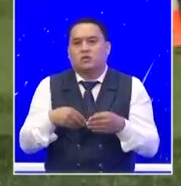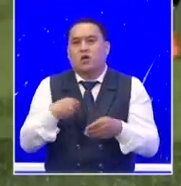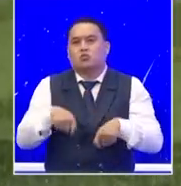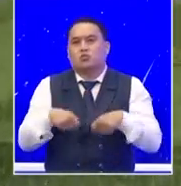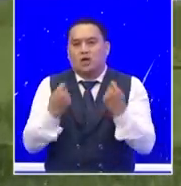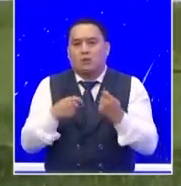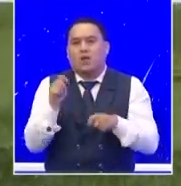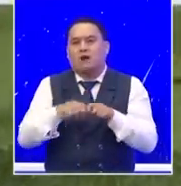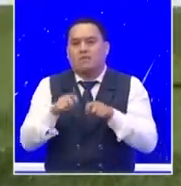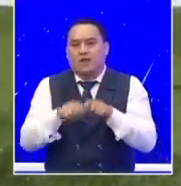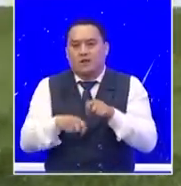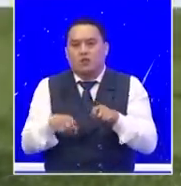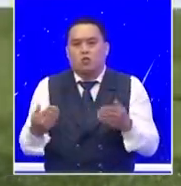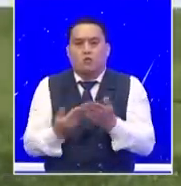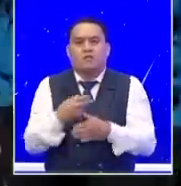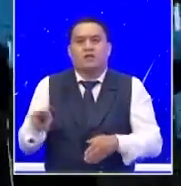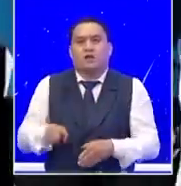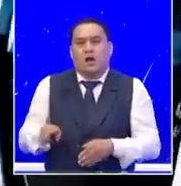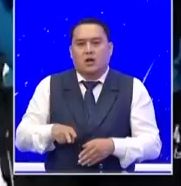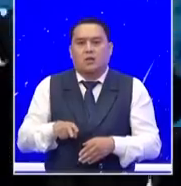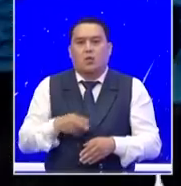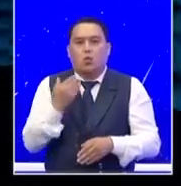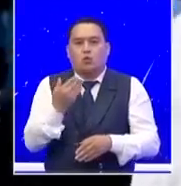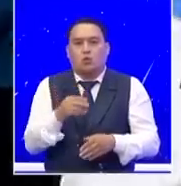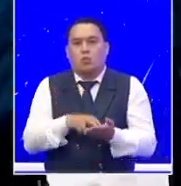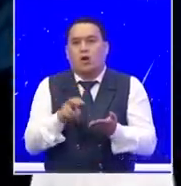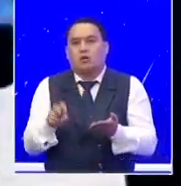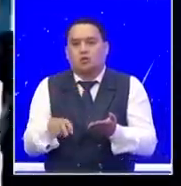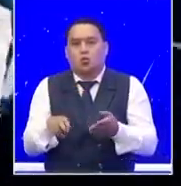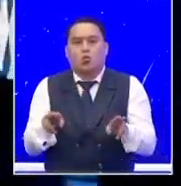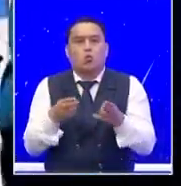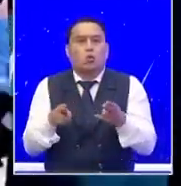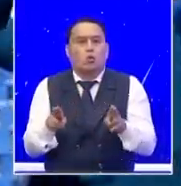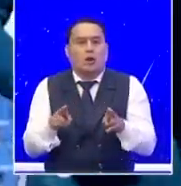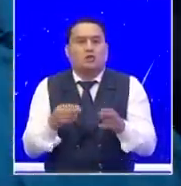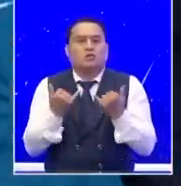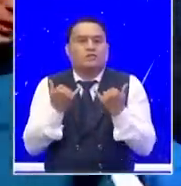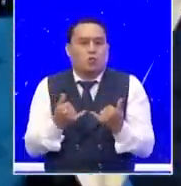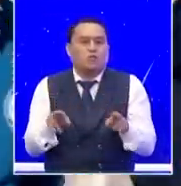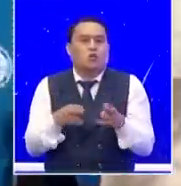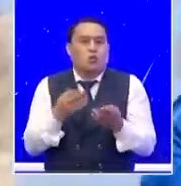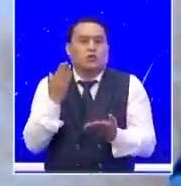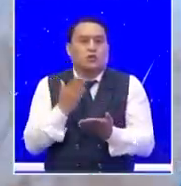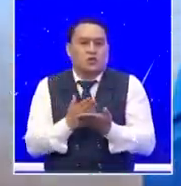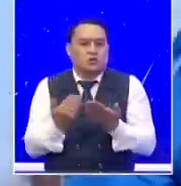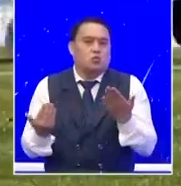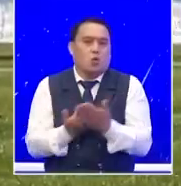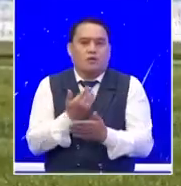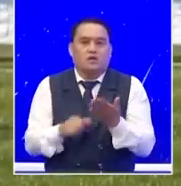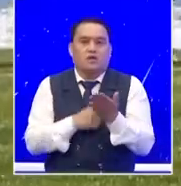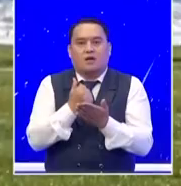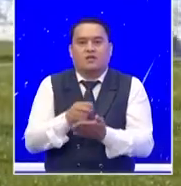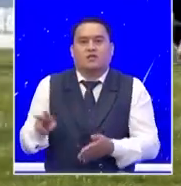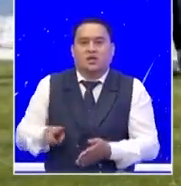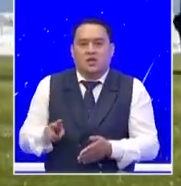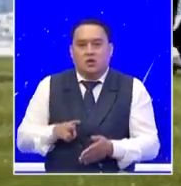нарушений. Проверку назначил новый директор. Правда, он уже покинул расположение клуба. Также сегодня в клубе назначили нового генерального